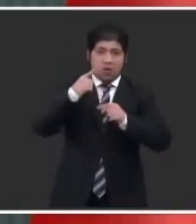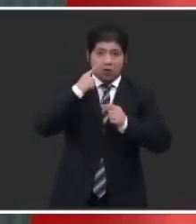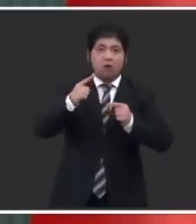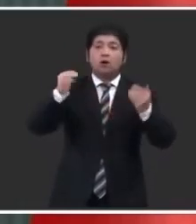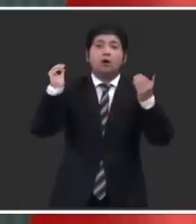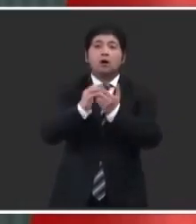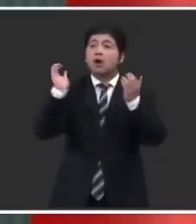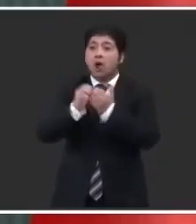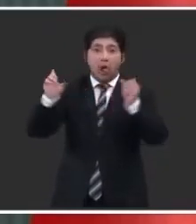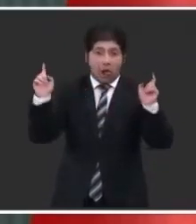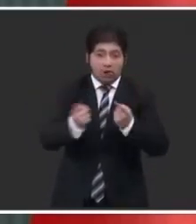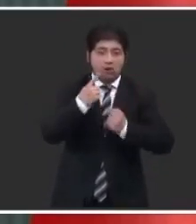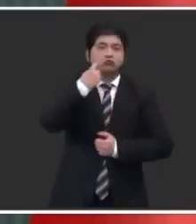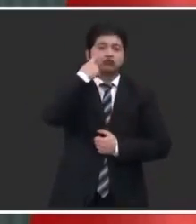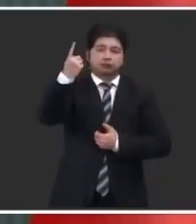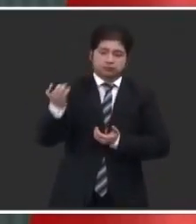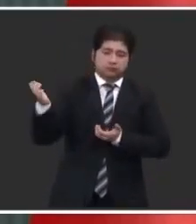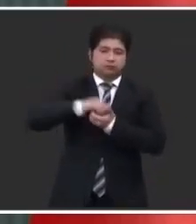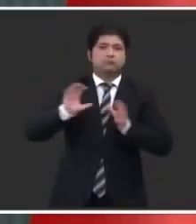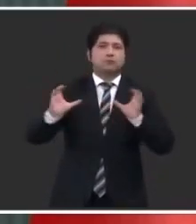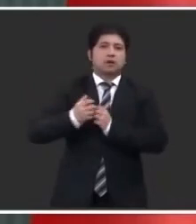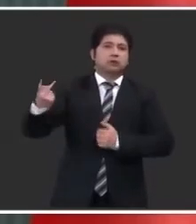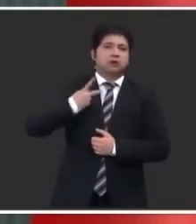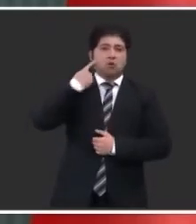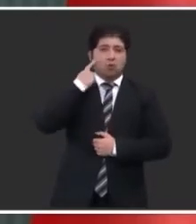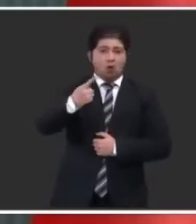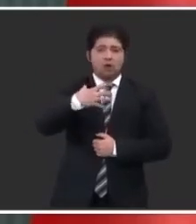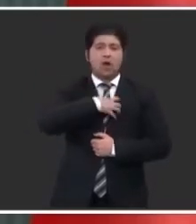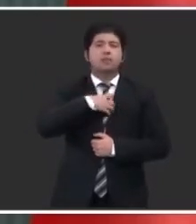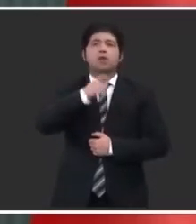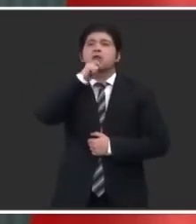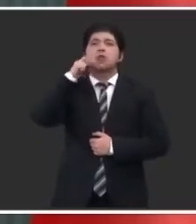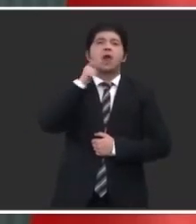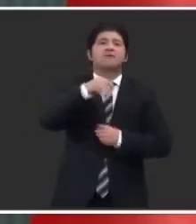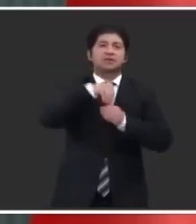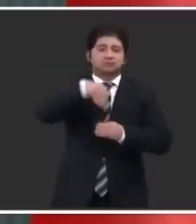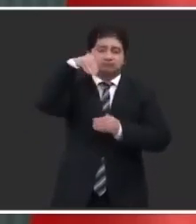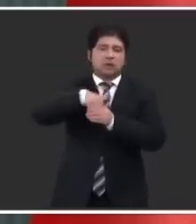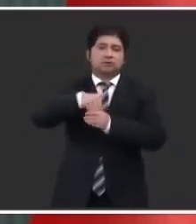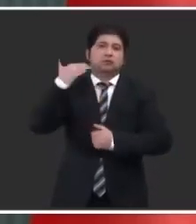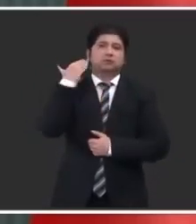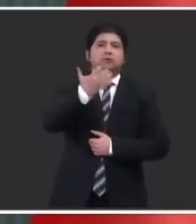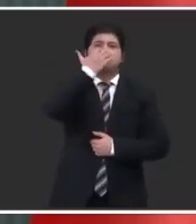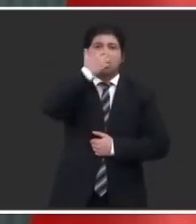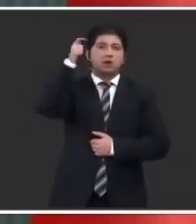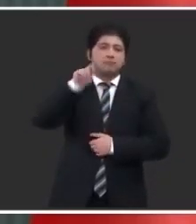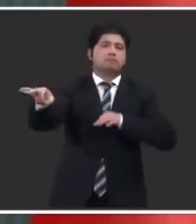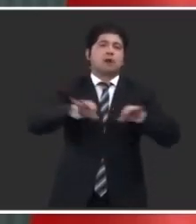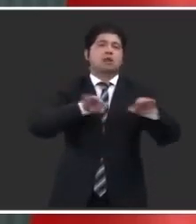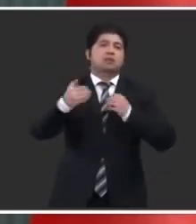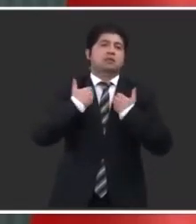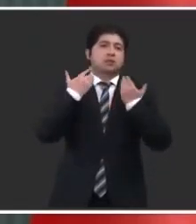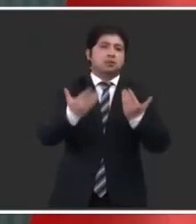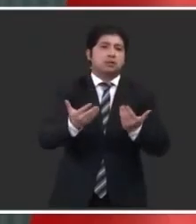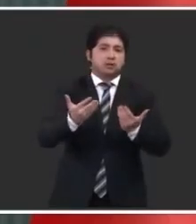sağlanamazsa da Cumhur ittifakı partileri olarak kendi teklifimizi meclise sunmayı planlıyoruz